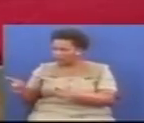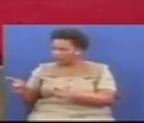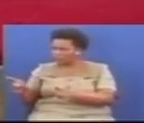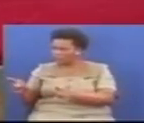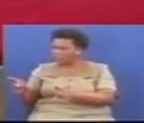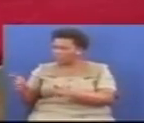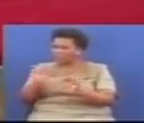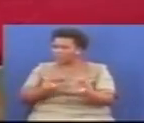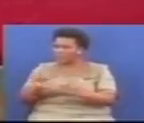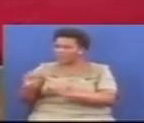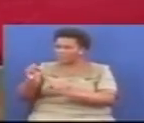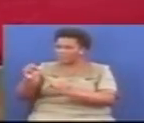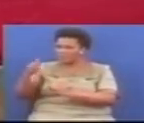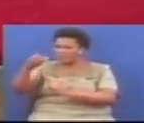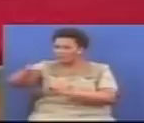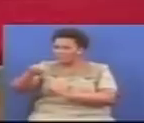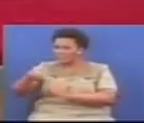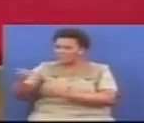kwa sababu